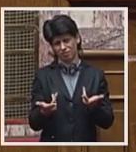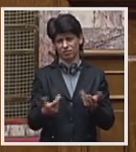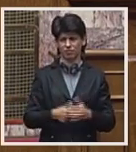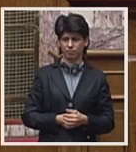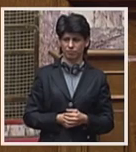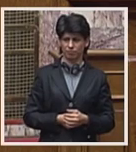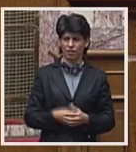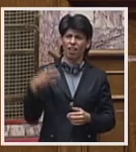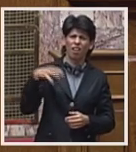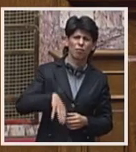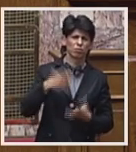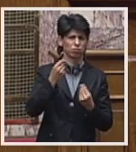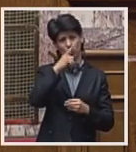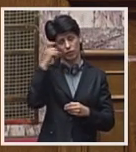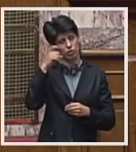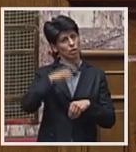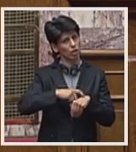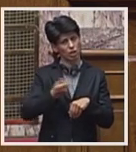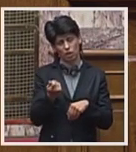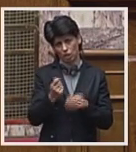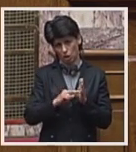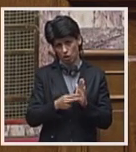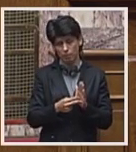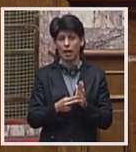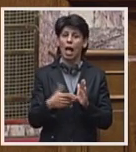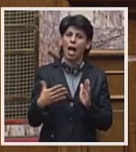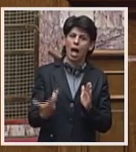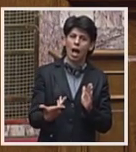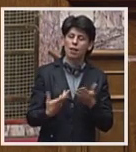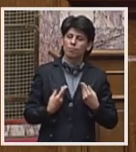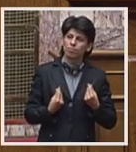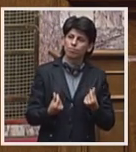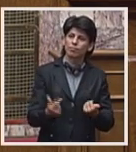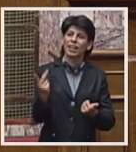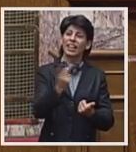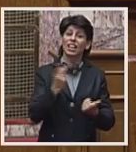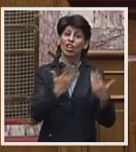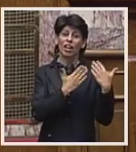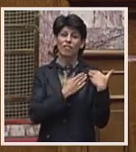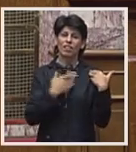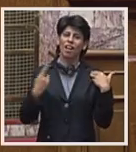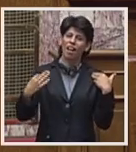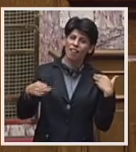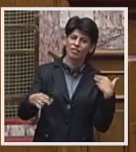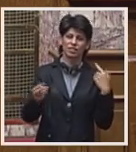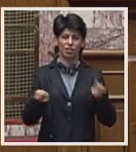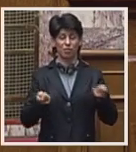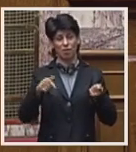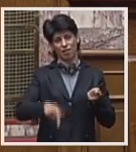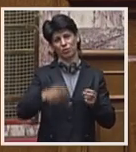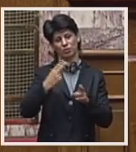και εποχές, για την πατρίδα μας, με αίσθημα κοινωνικής ευθύνης, ευαισθησίας, διεξάγουμε αυτούς τους